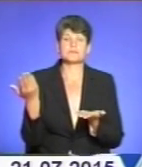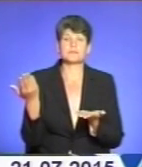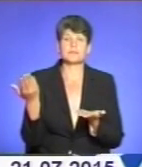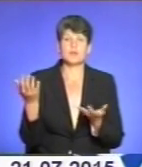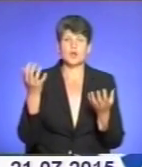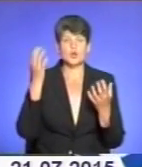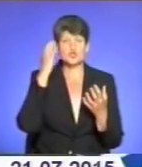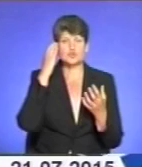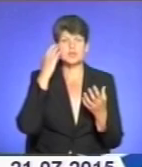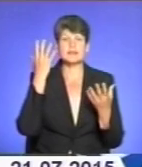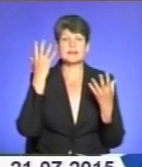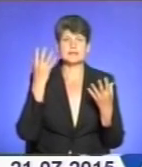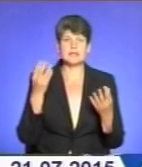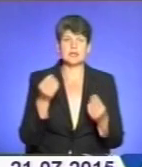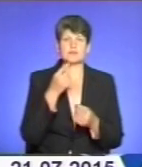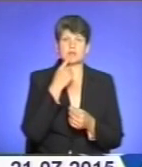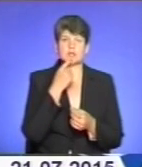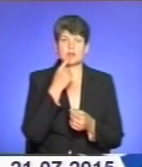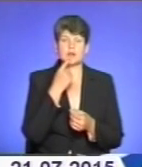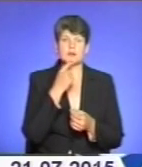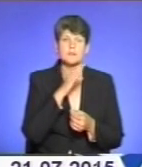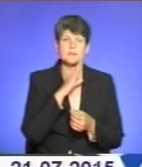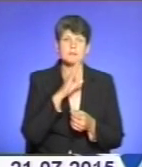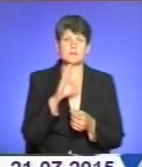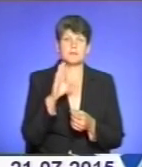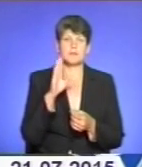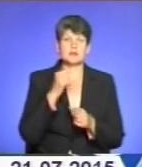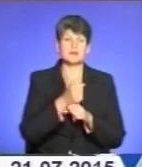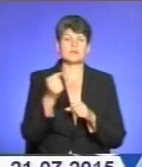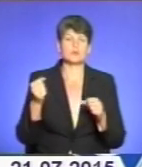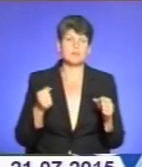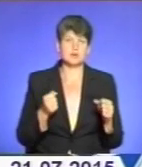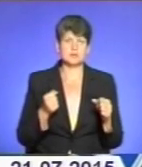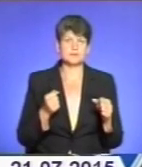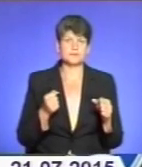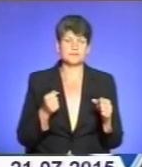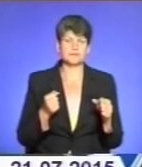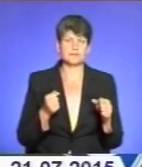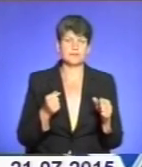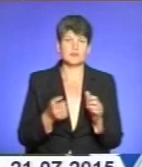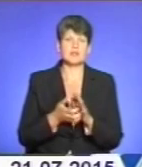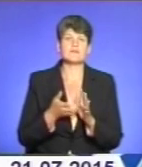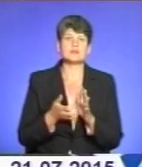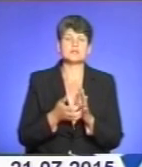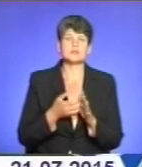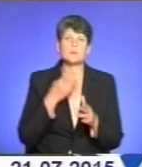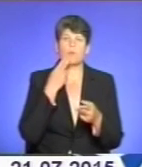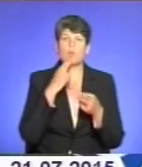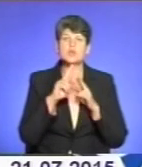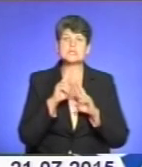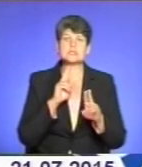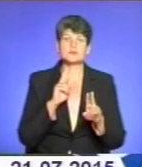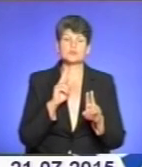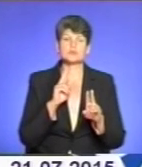Чорніє день від крові, матів, автоматів. Не вистачає поцілунків